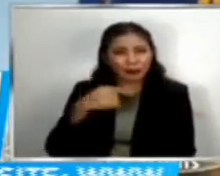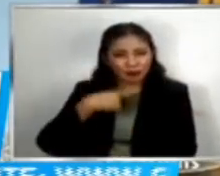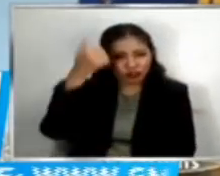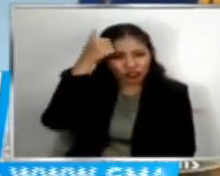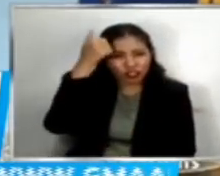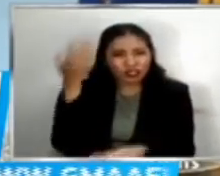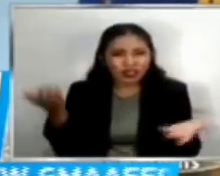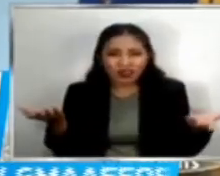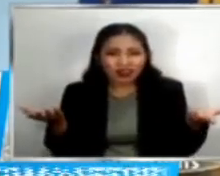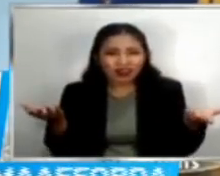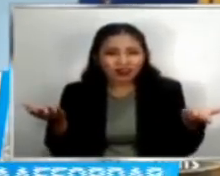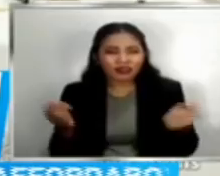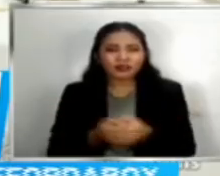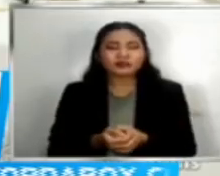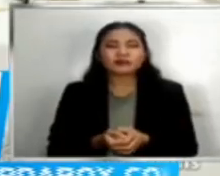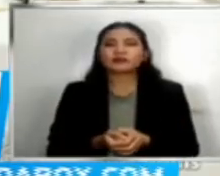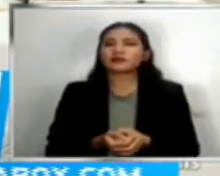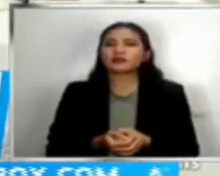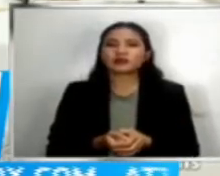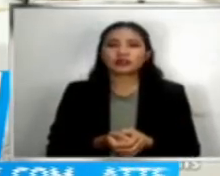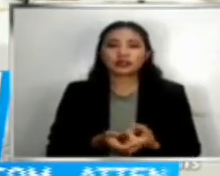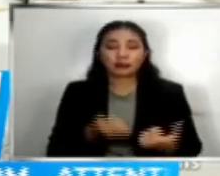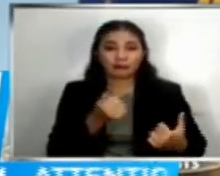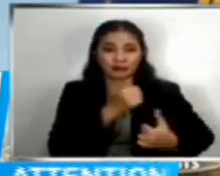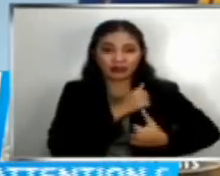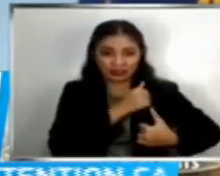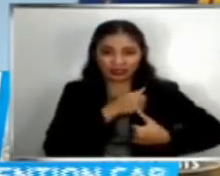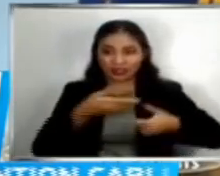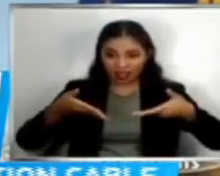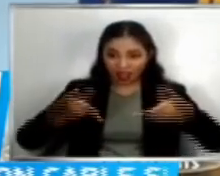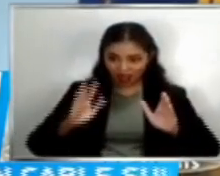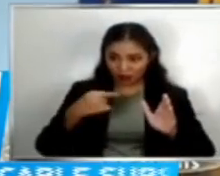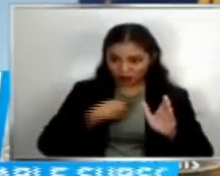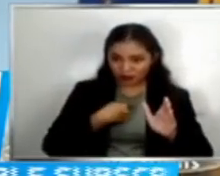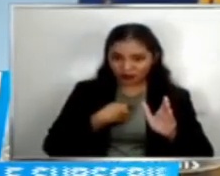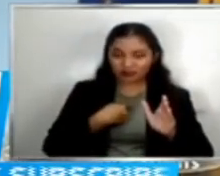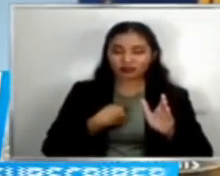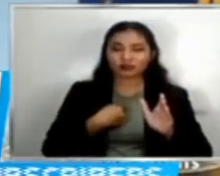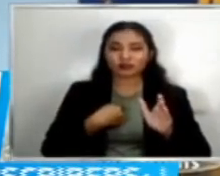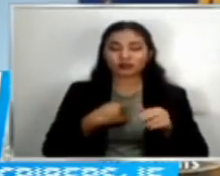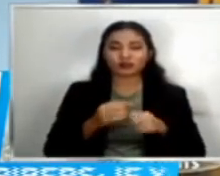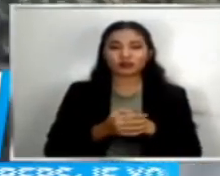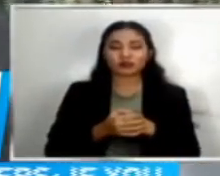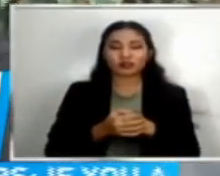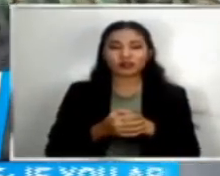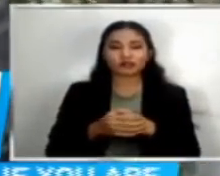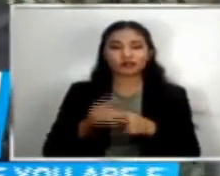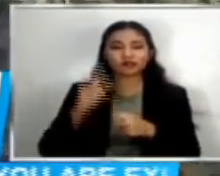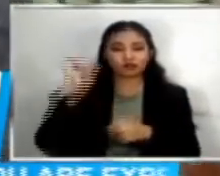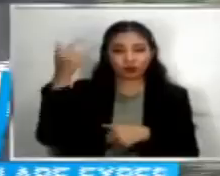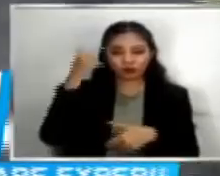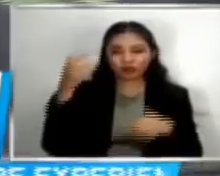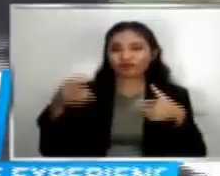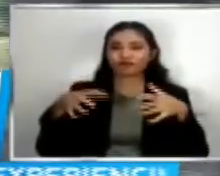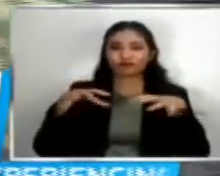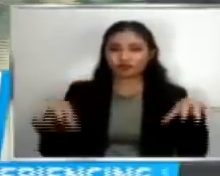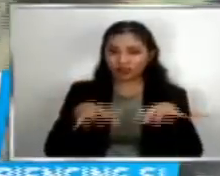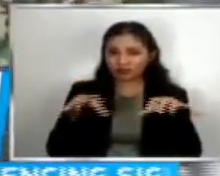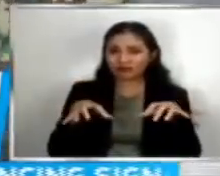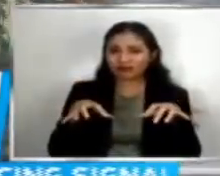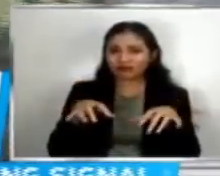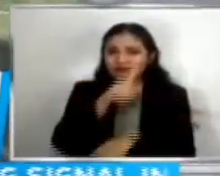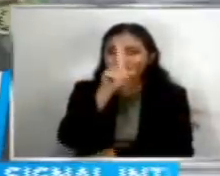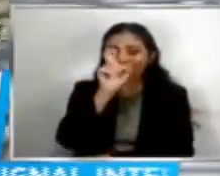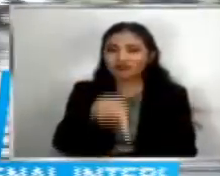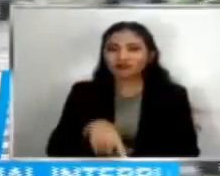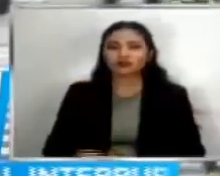Would the military allow me to govern ganon? Isa sa kanyang mga binakbakan si